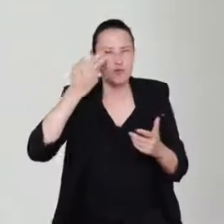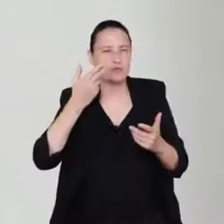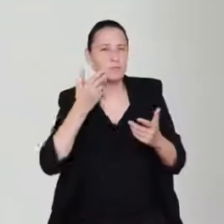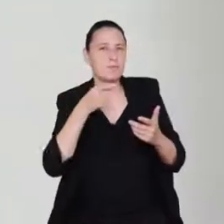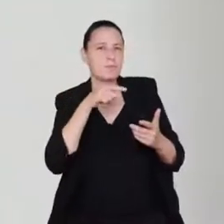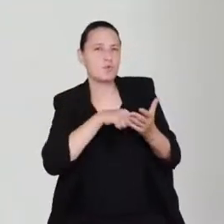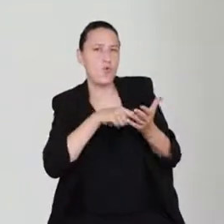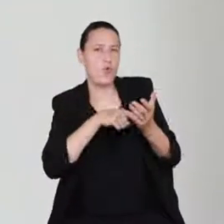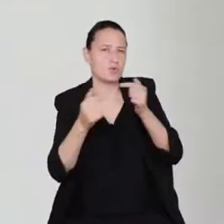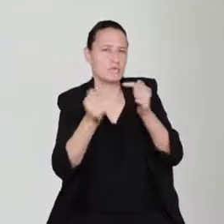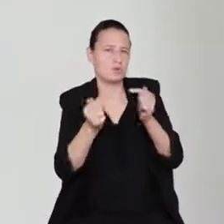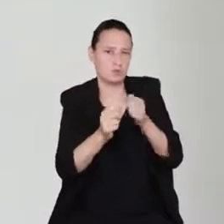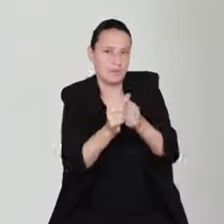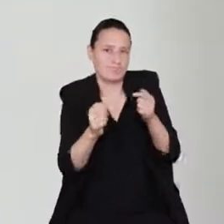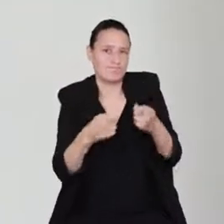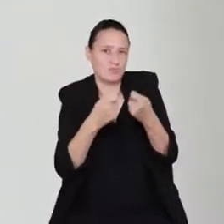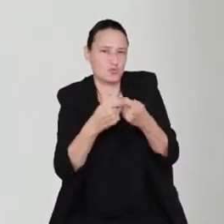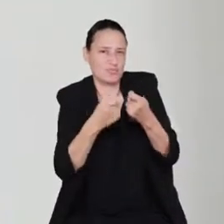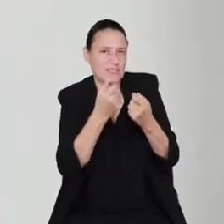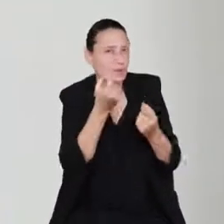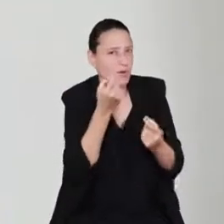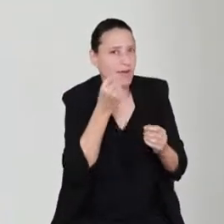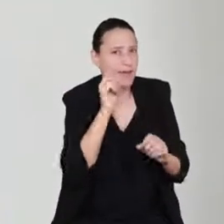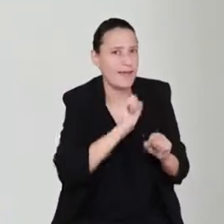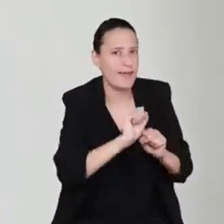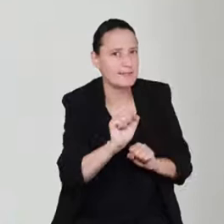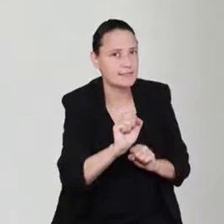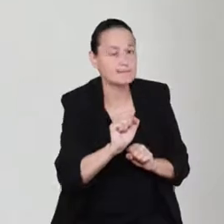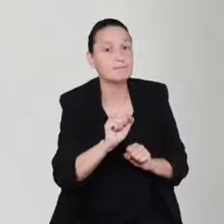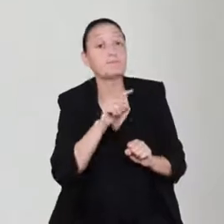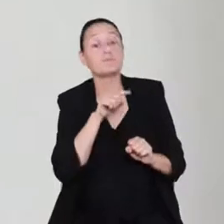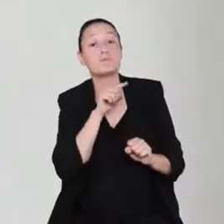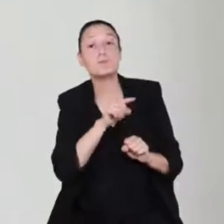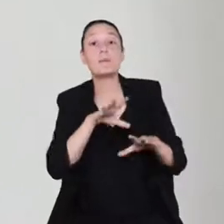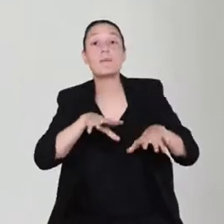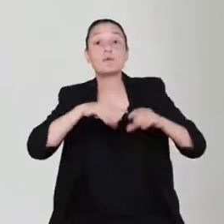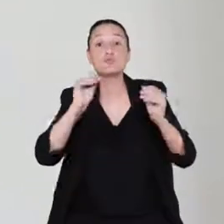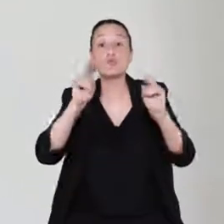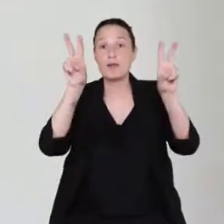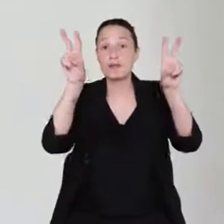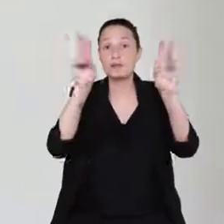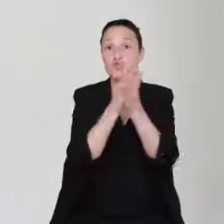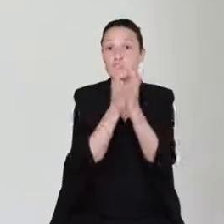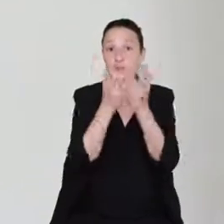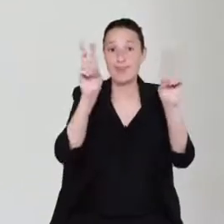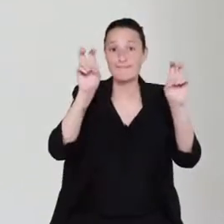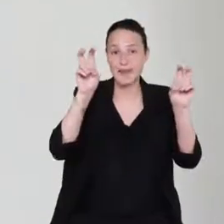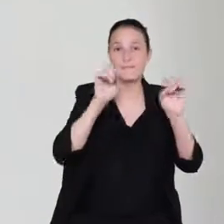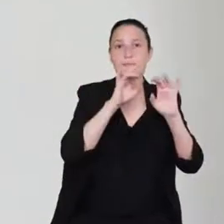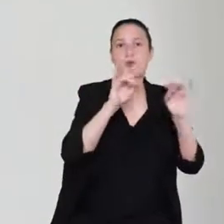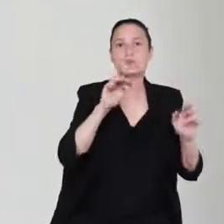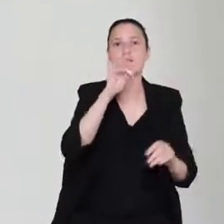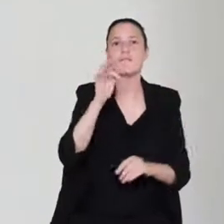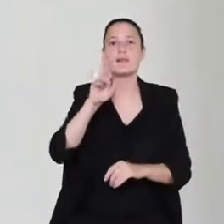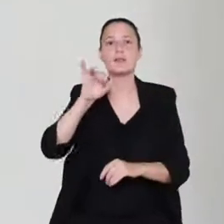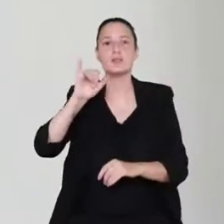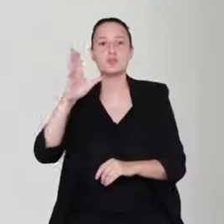dyskusji przeszkadzają. Na sam początek chciałabym przeczytać fragment książki pana profesora